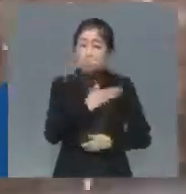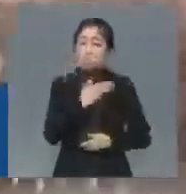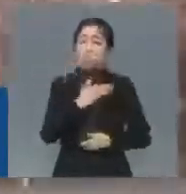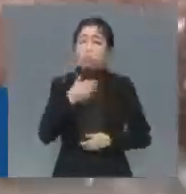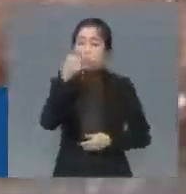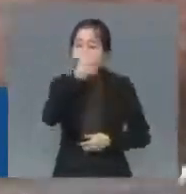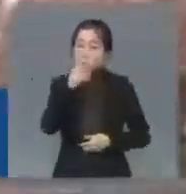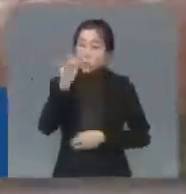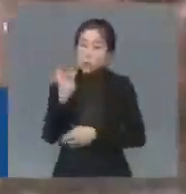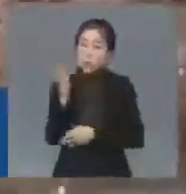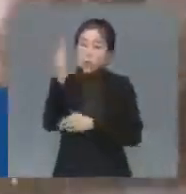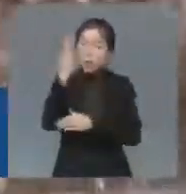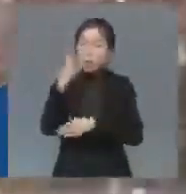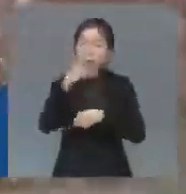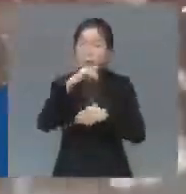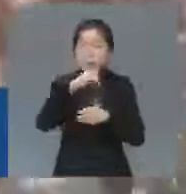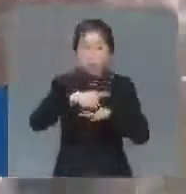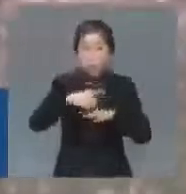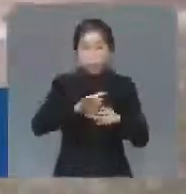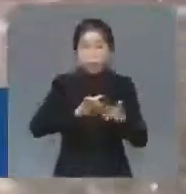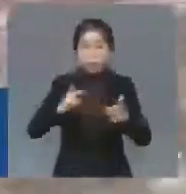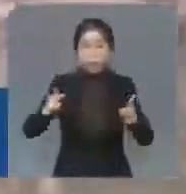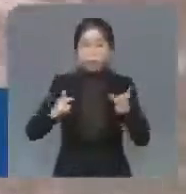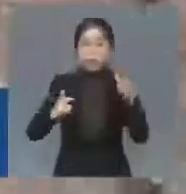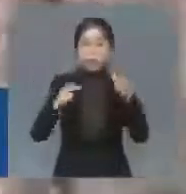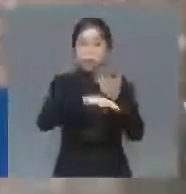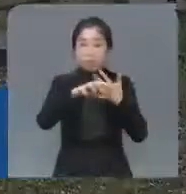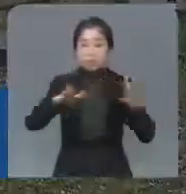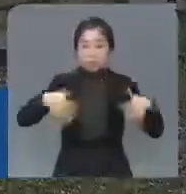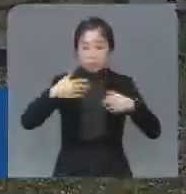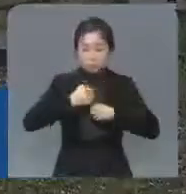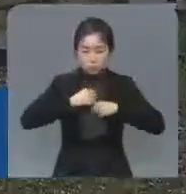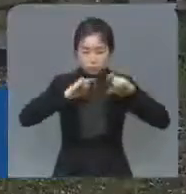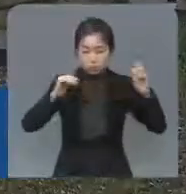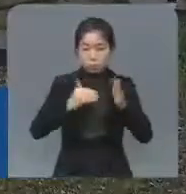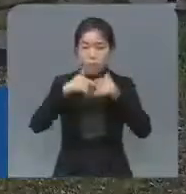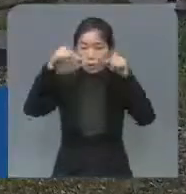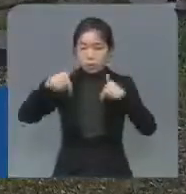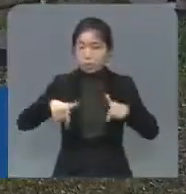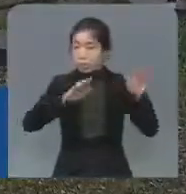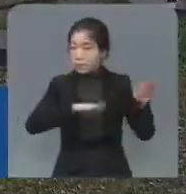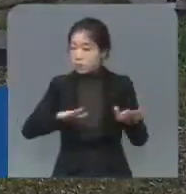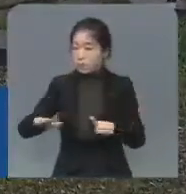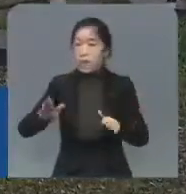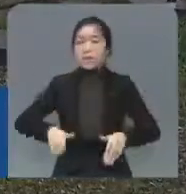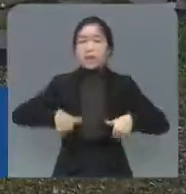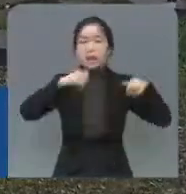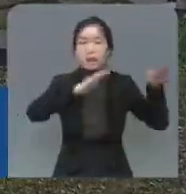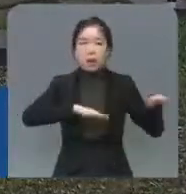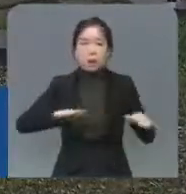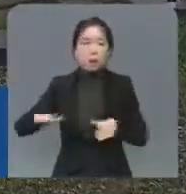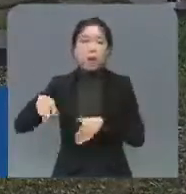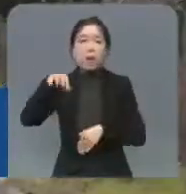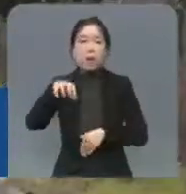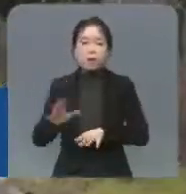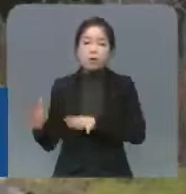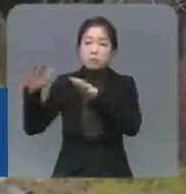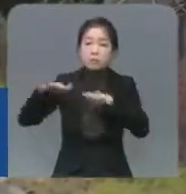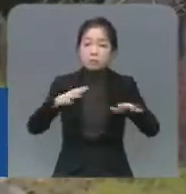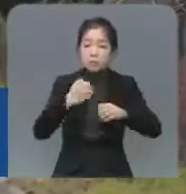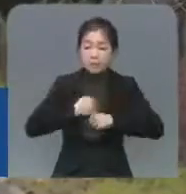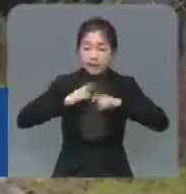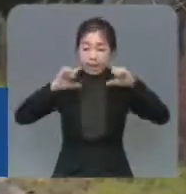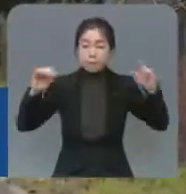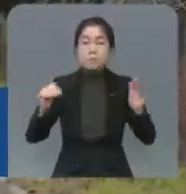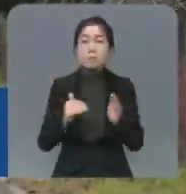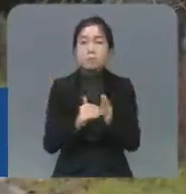영광 해람 등 전남 8개 시 군에는 강풍 주의보가 서해 남부 전 회상과 남의 서부 동쪽 먼 바다에는 풍랑주의보가 내려져